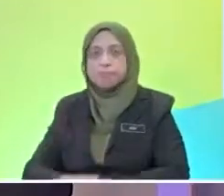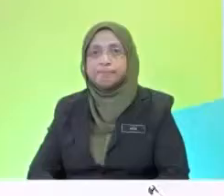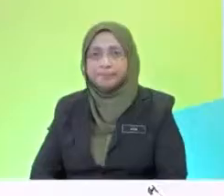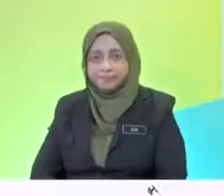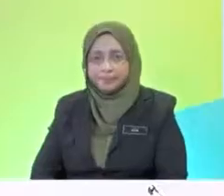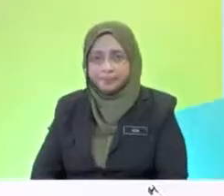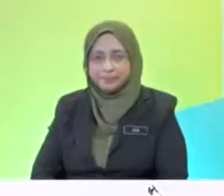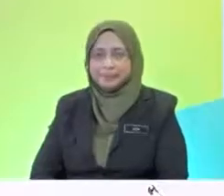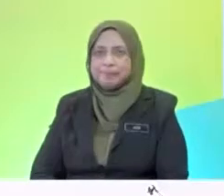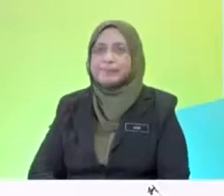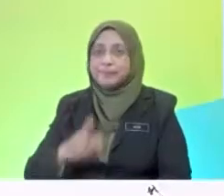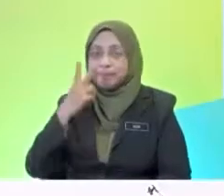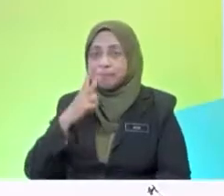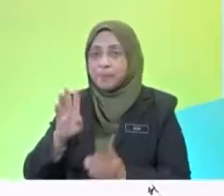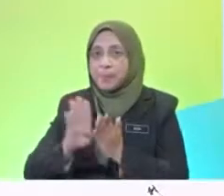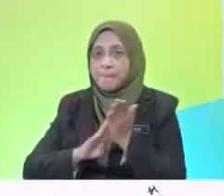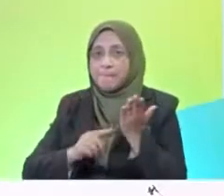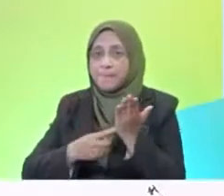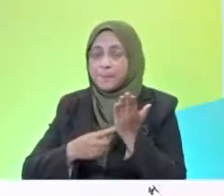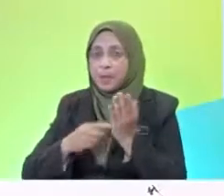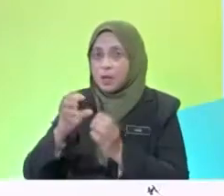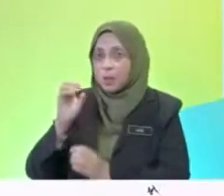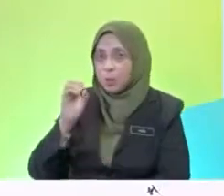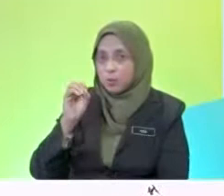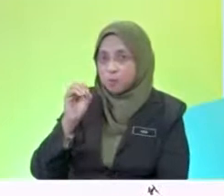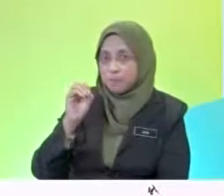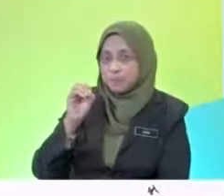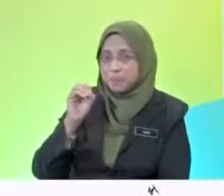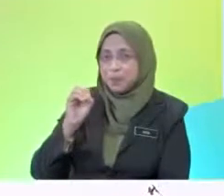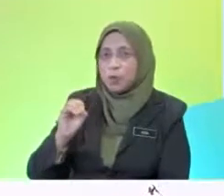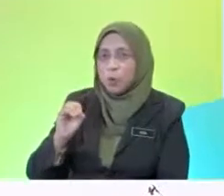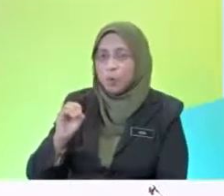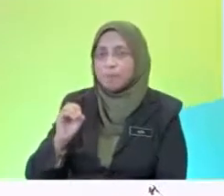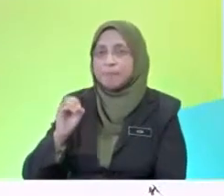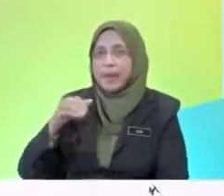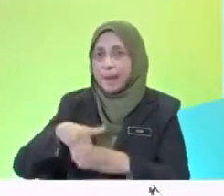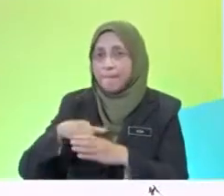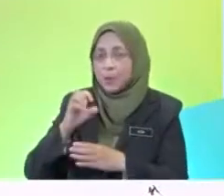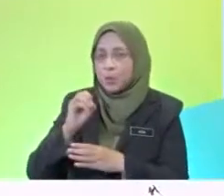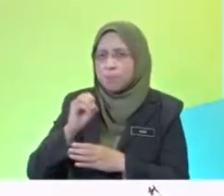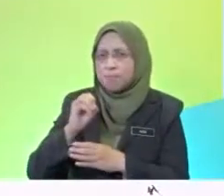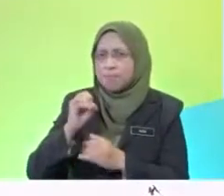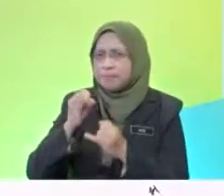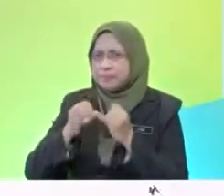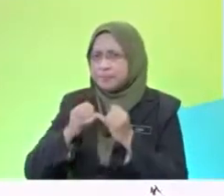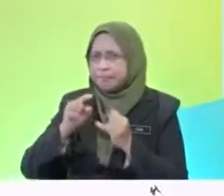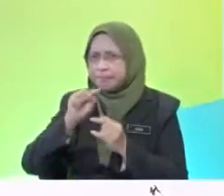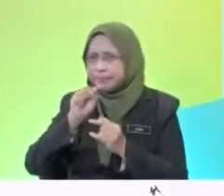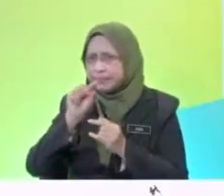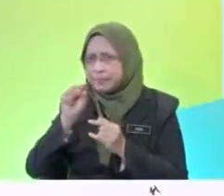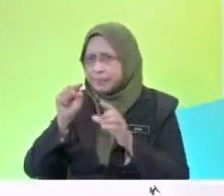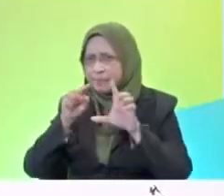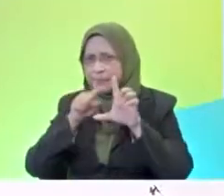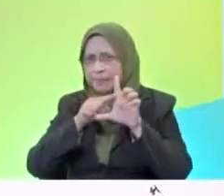daripada sifar. Yeah. Kita tengok sini, ya. Di sini bermula daripada sifar. Di kita tengok yang bahagian dalam. Jadi di mana dia berakhir? Macam bermula daripada sifar.